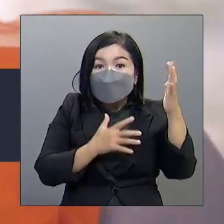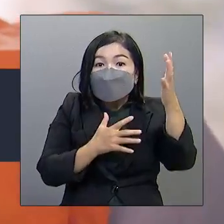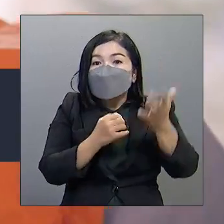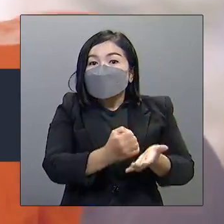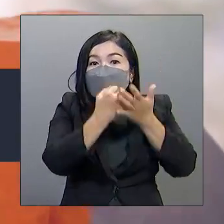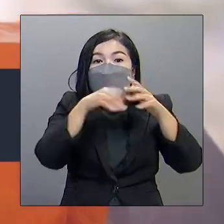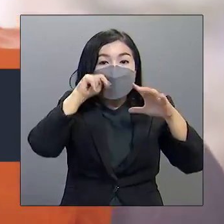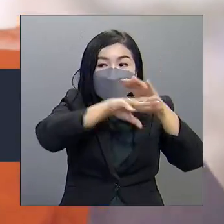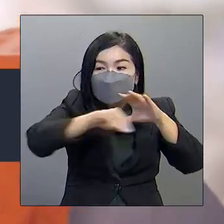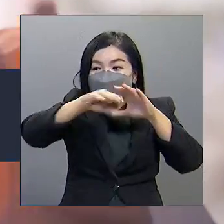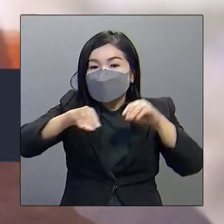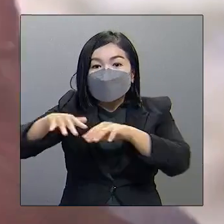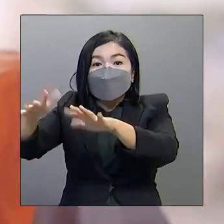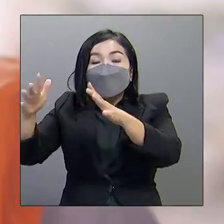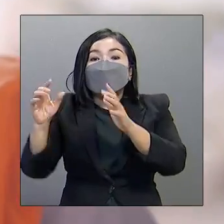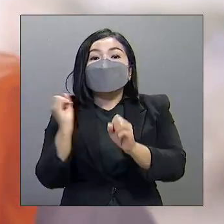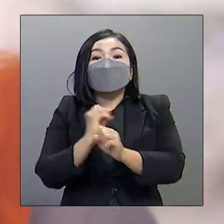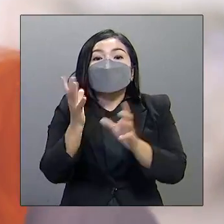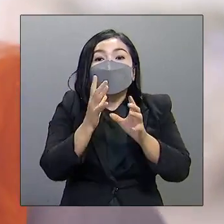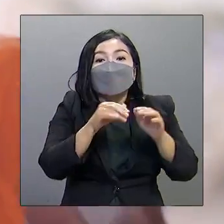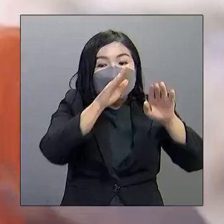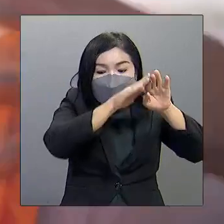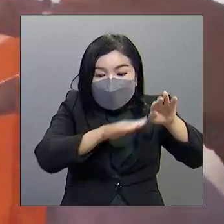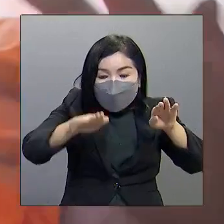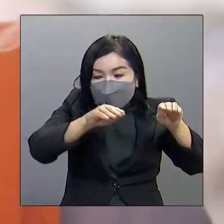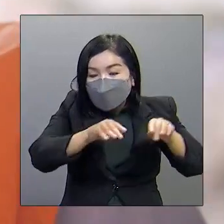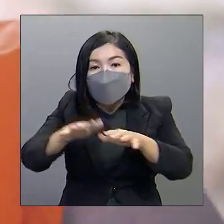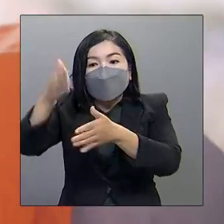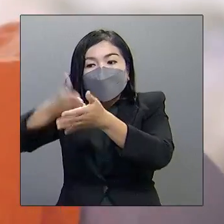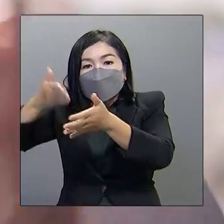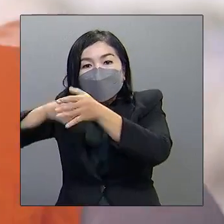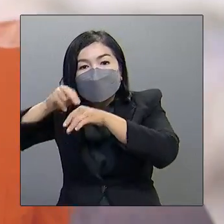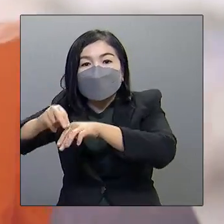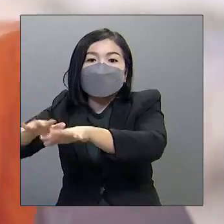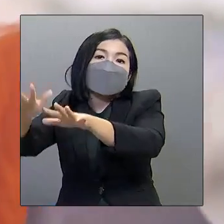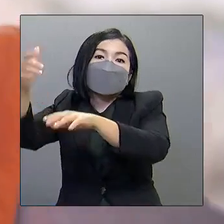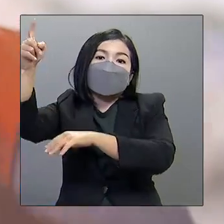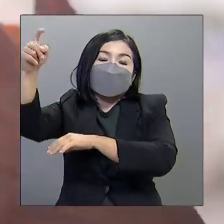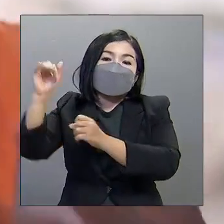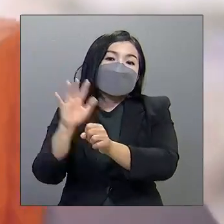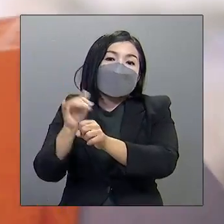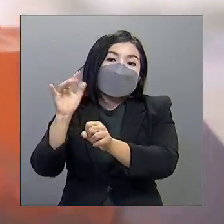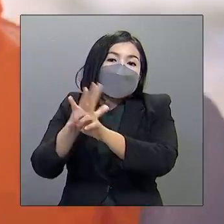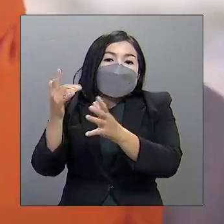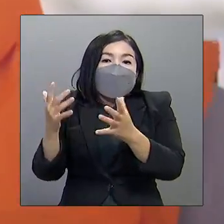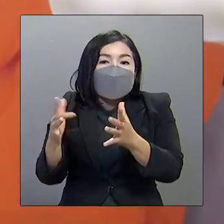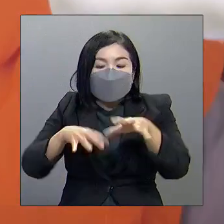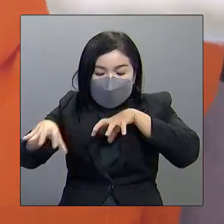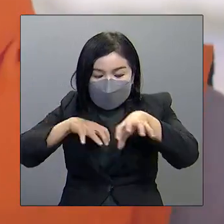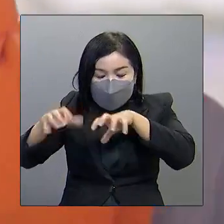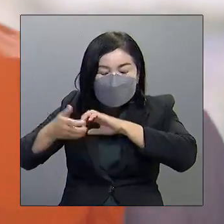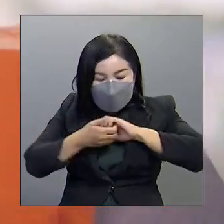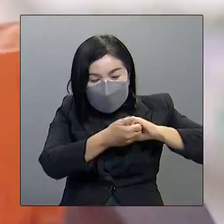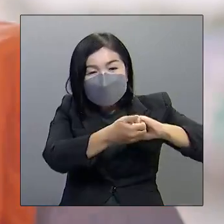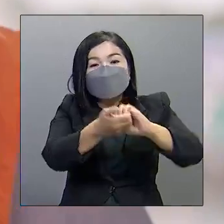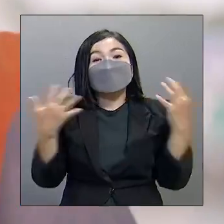ยดันน้ำเนี่ยที่ปลายทางที่เครื่องมือประสิทธิภาพสูงเนี่ยบางทีก็อาจจะไม่มีน้ำมาพอที่จะดันออกเพราะนั่นคือการบริหารแบบองค์รวมนะแบบ